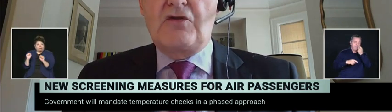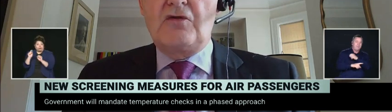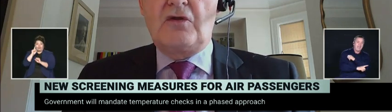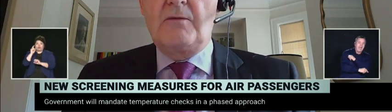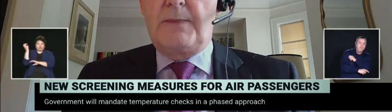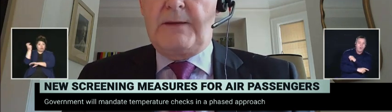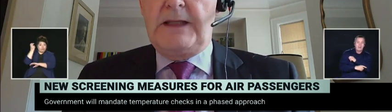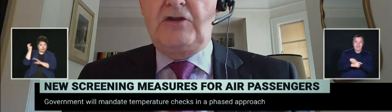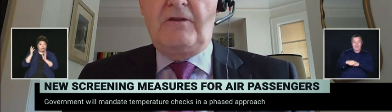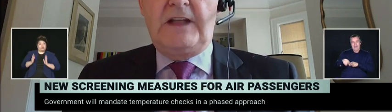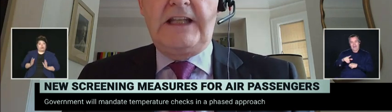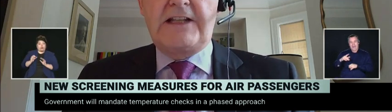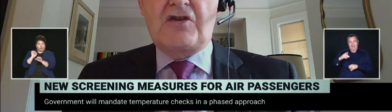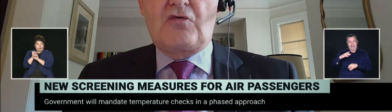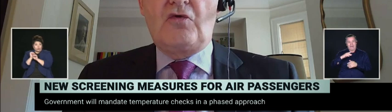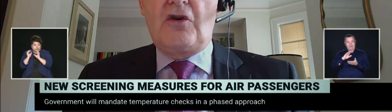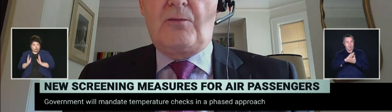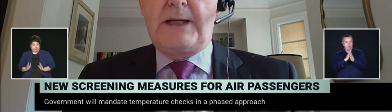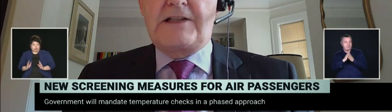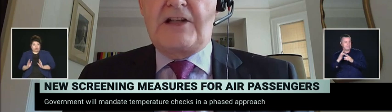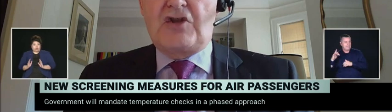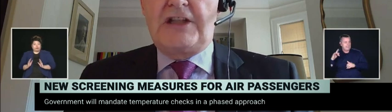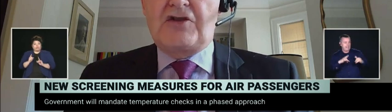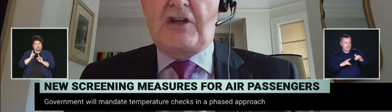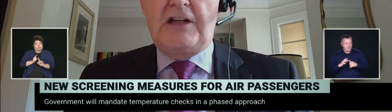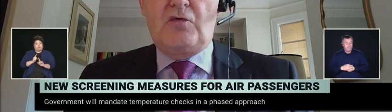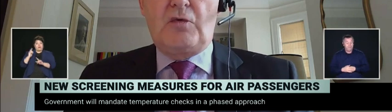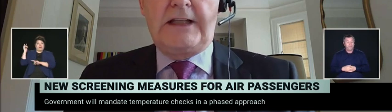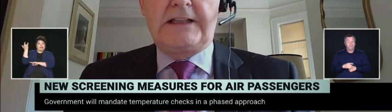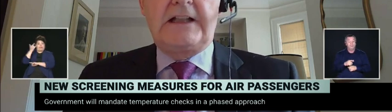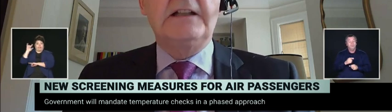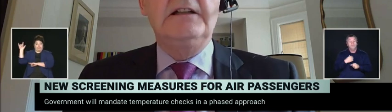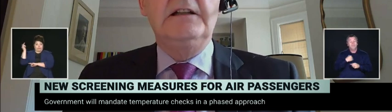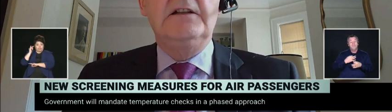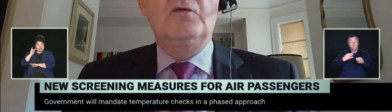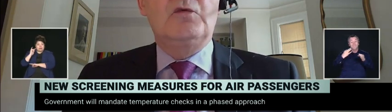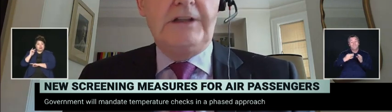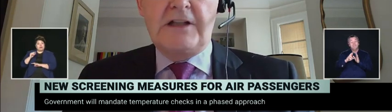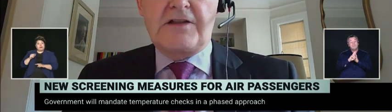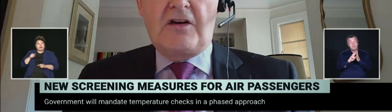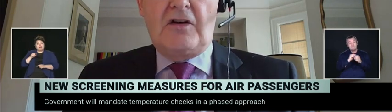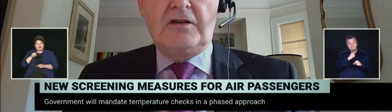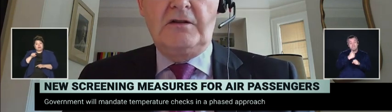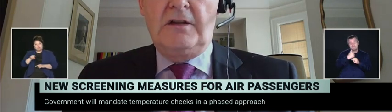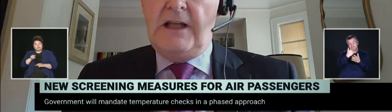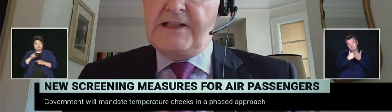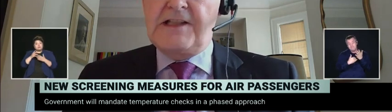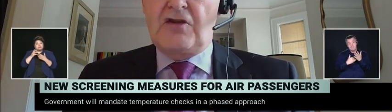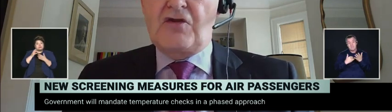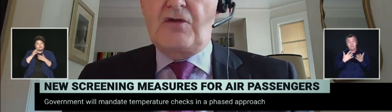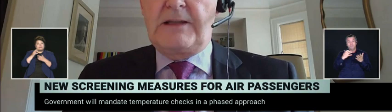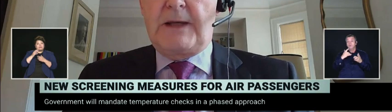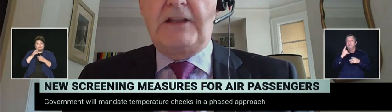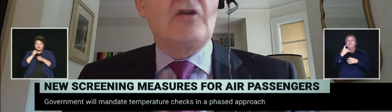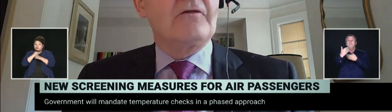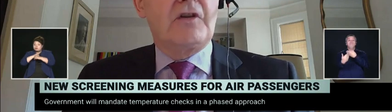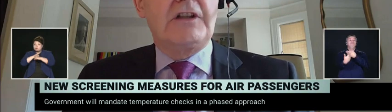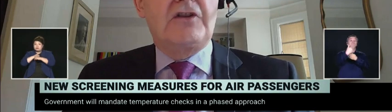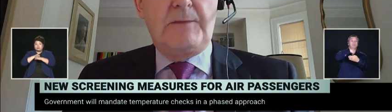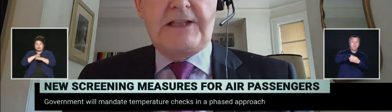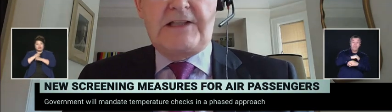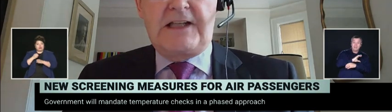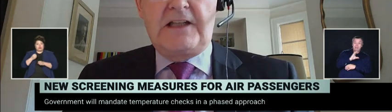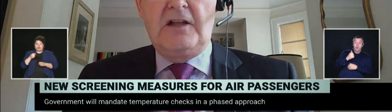Ces mesures permettent de veiller à ce qu'aucun passager qui se rend au Canada ou qui en sort, ainsi que ceux qui prennent un